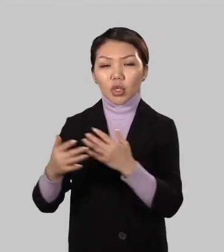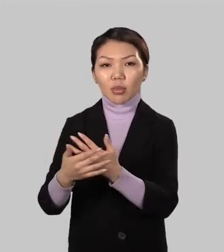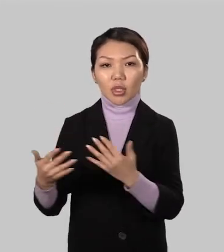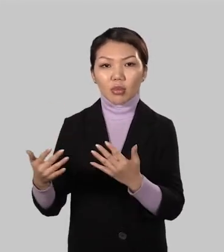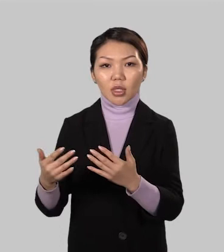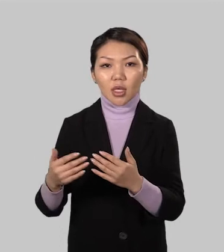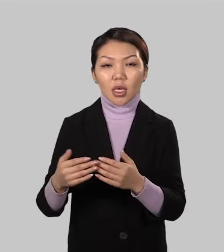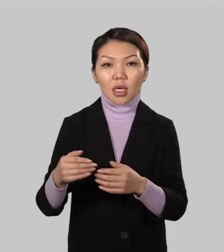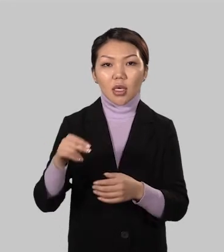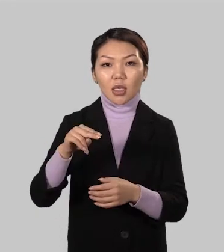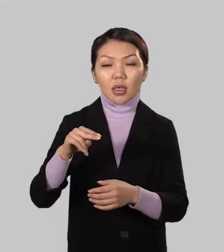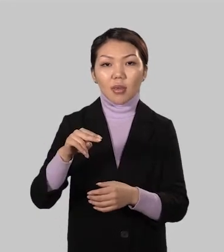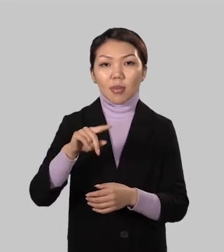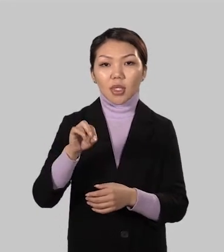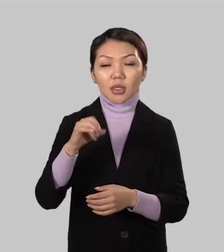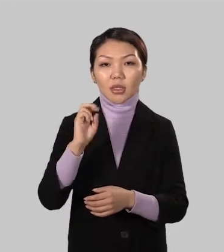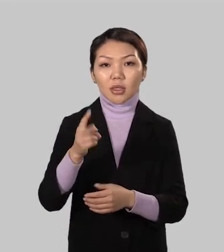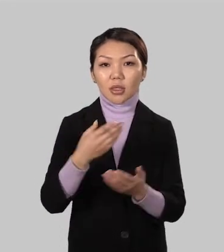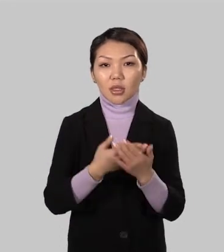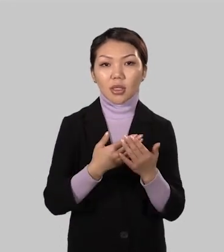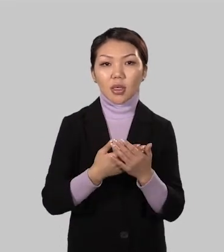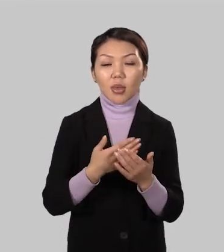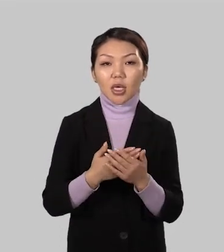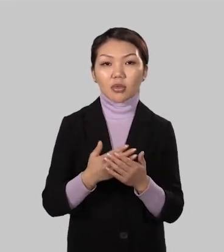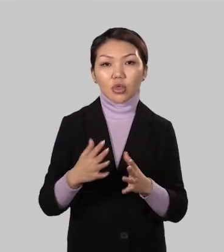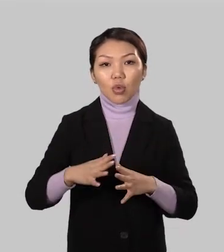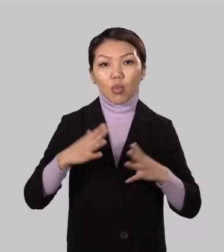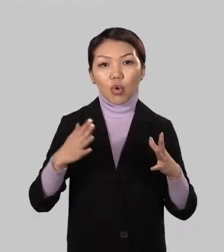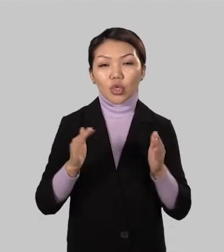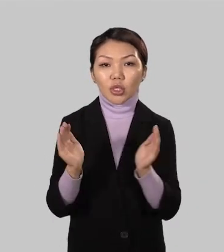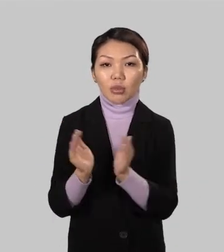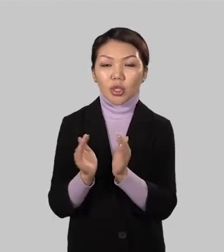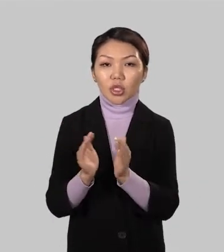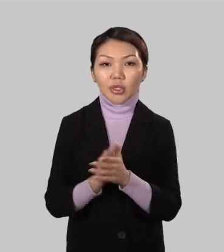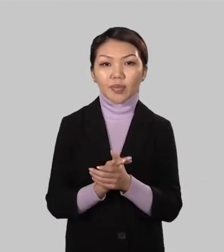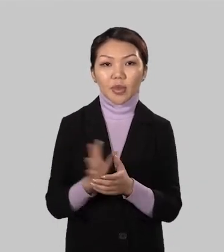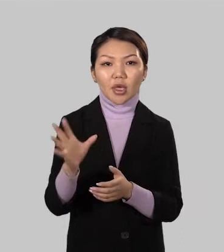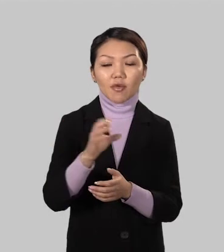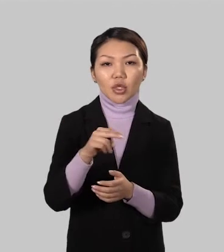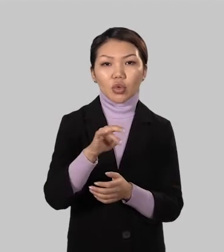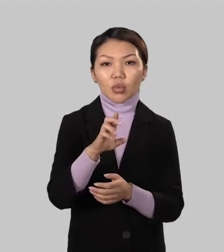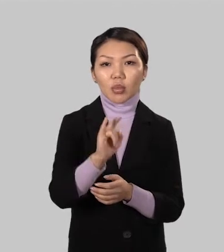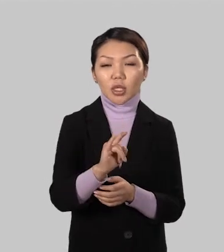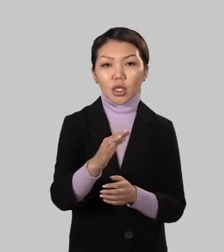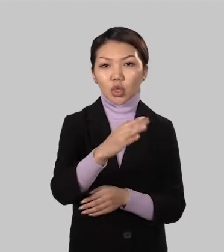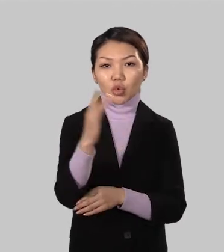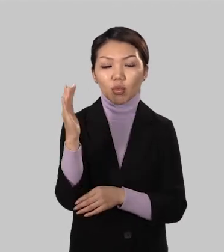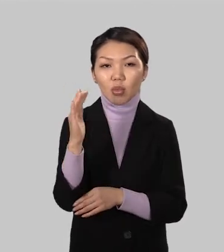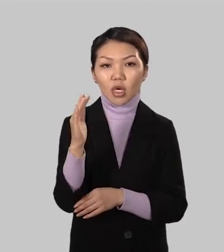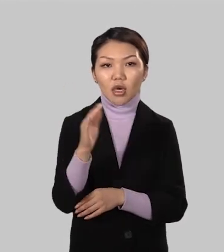в наибольшей наименьшей степени все зубы высокие один